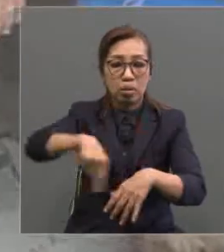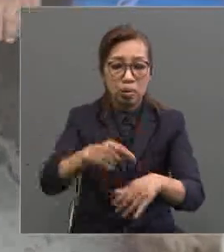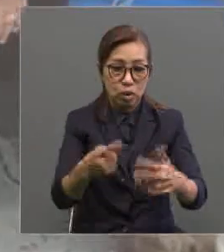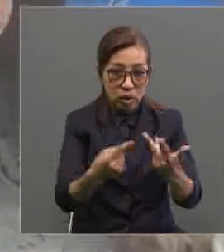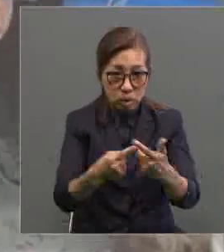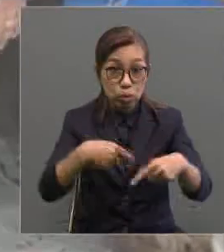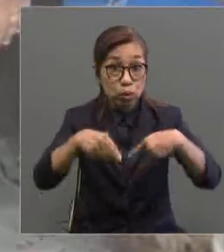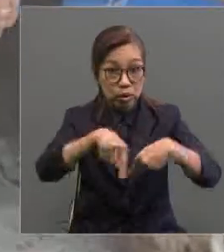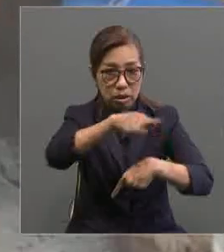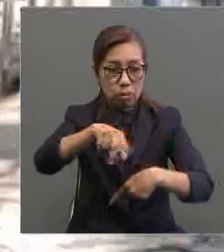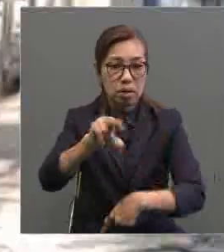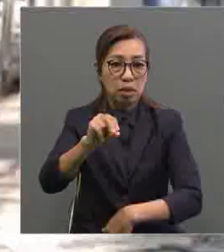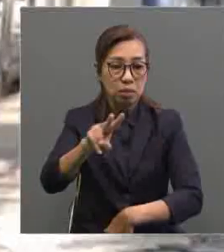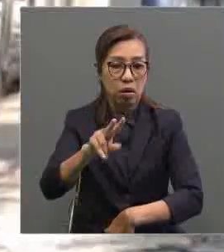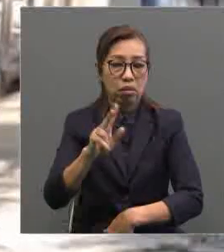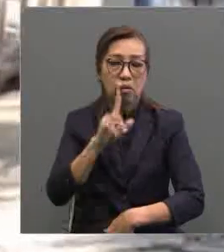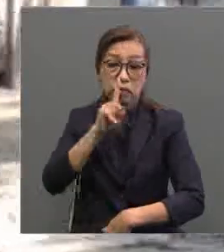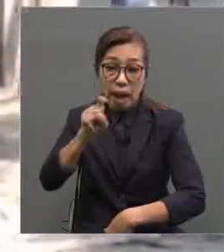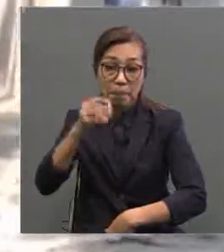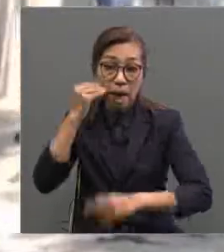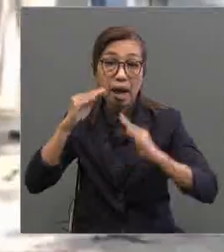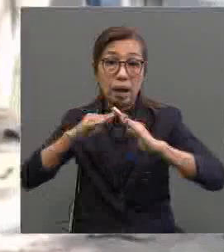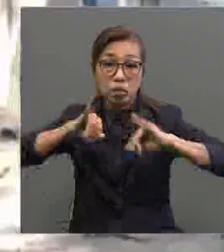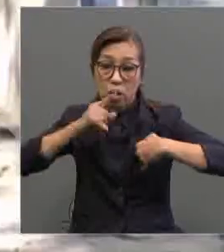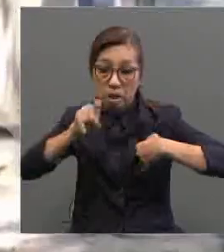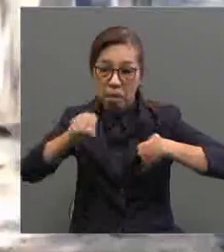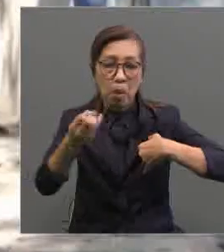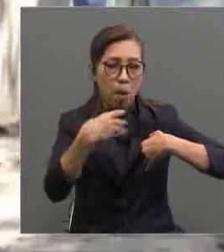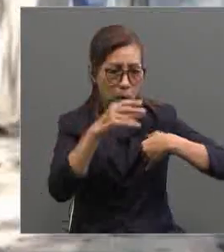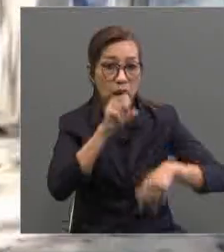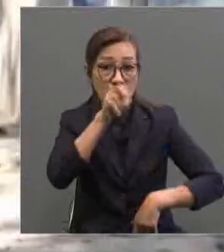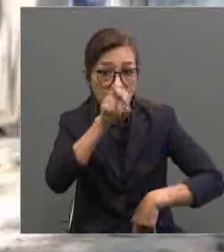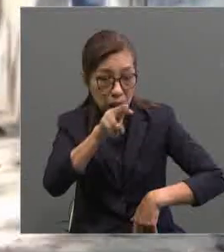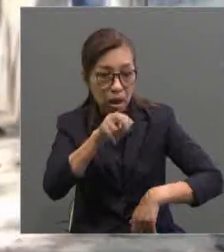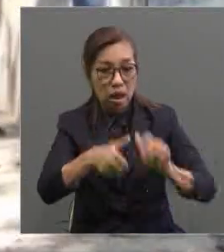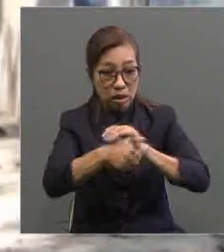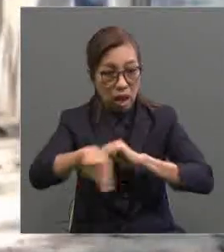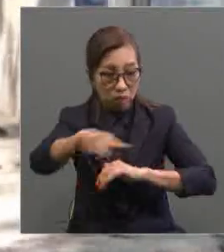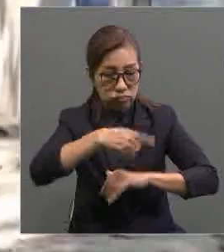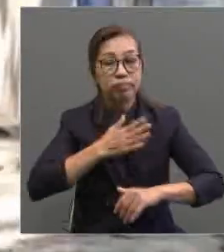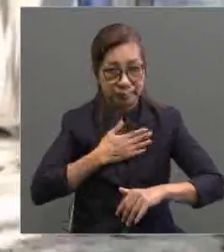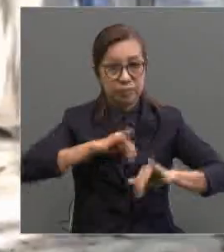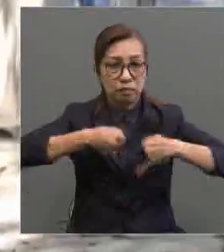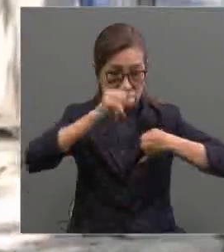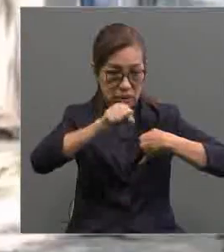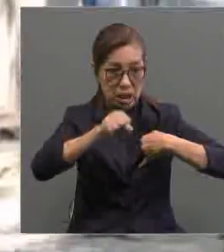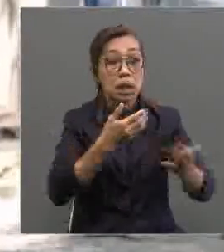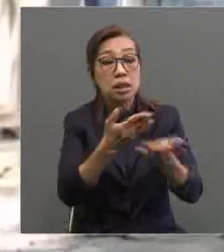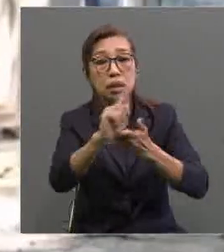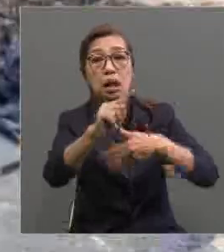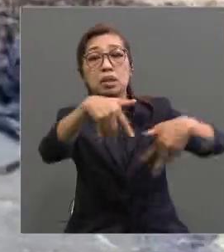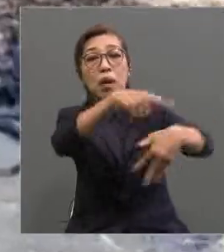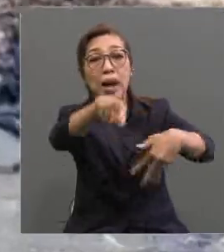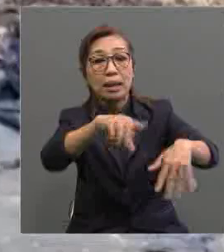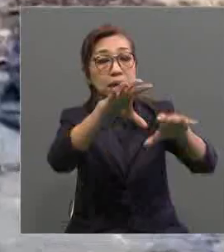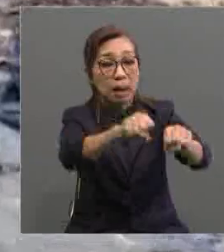รับบอกนะครับสอบถามแล้วบอกแบบนี้ครับว่าตัวเงินตัวทองและเต่าเนี่ยเป็นของตัวเองจริงโดยรับซื้อมาจากชาวบ้าน